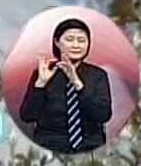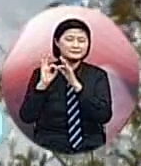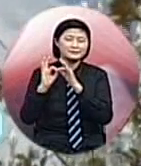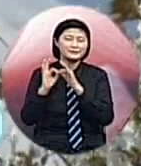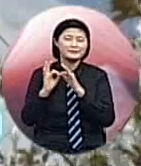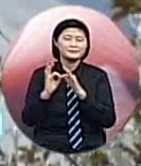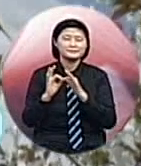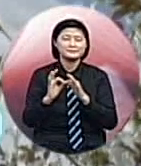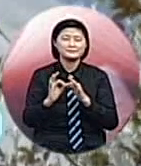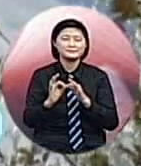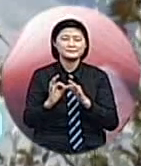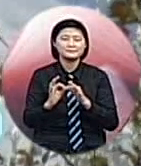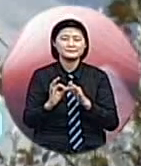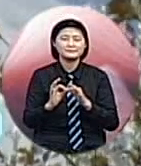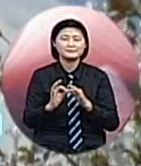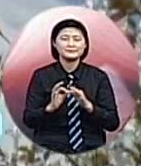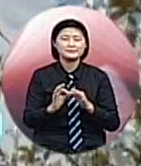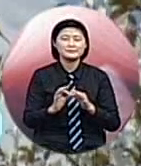속삭이며